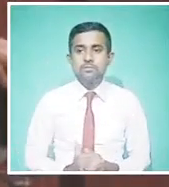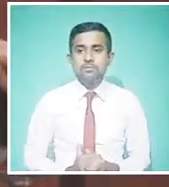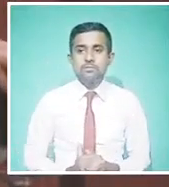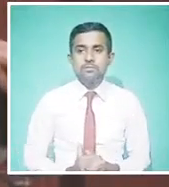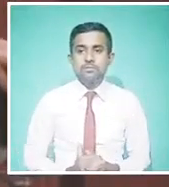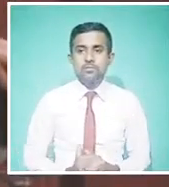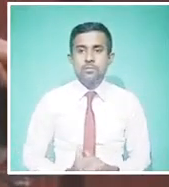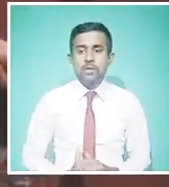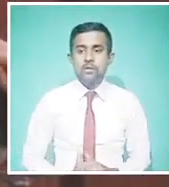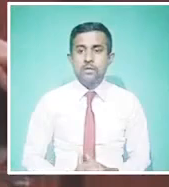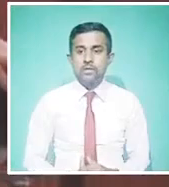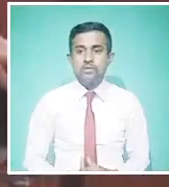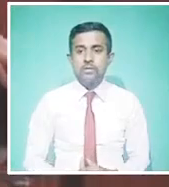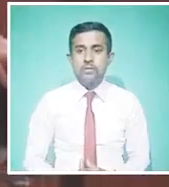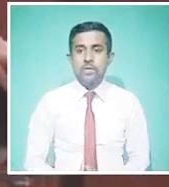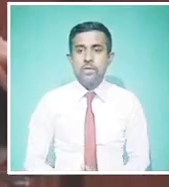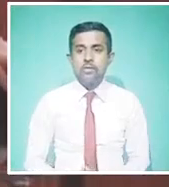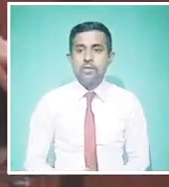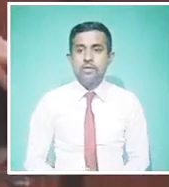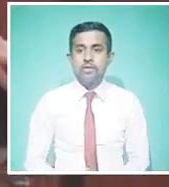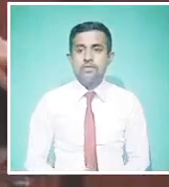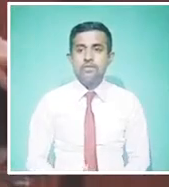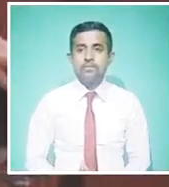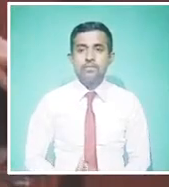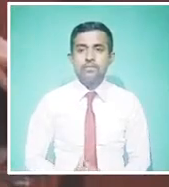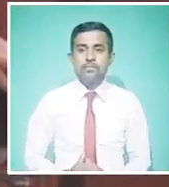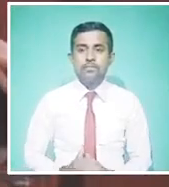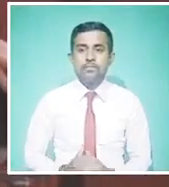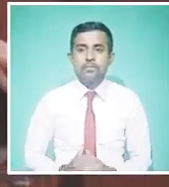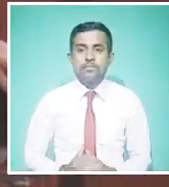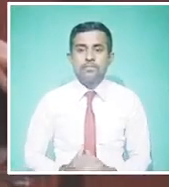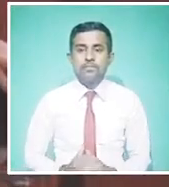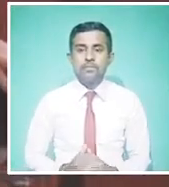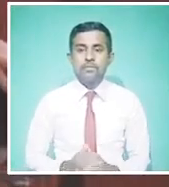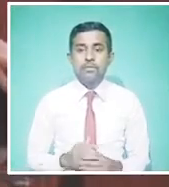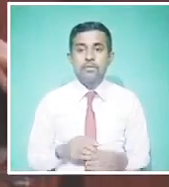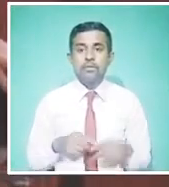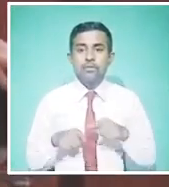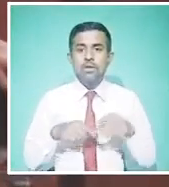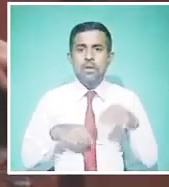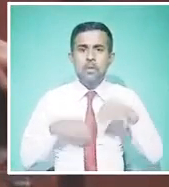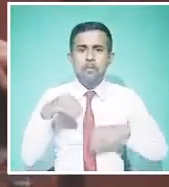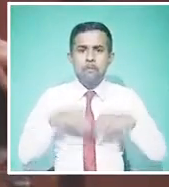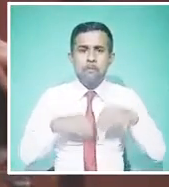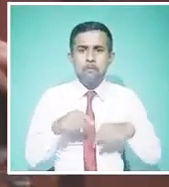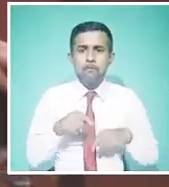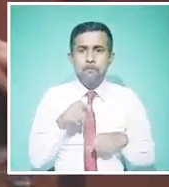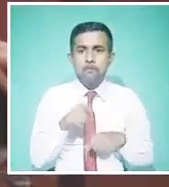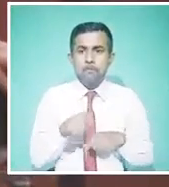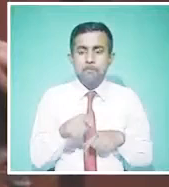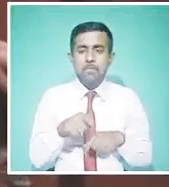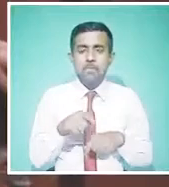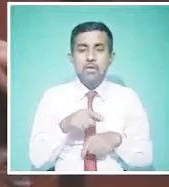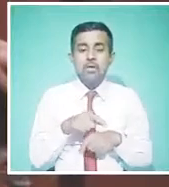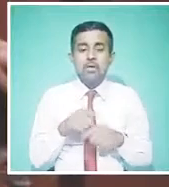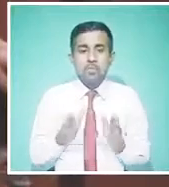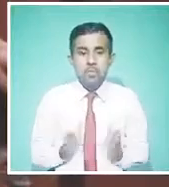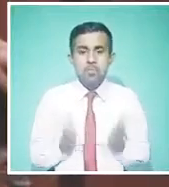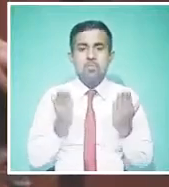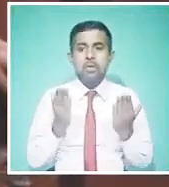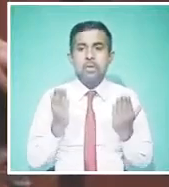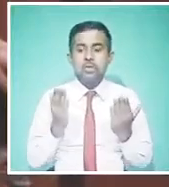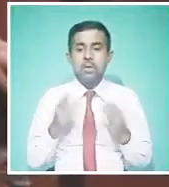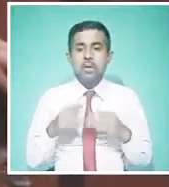சட்டபூர்வமான ஒரு அரசியல் அடிப்படை என்பதன் காரணமாக தேர்தல் இன்றியமையாதது.